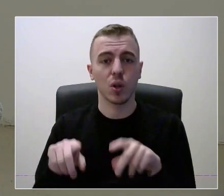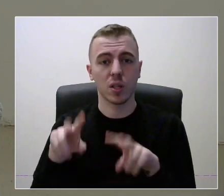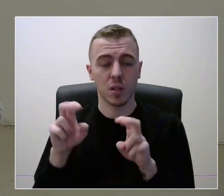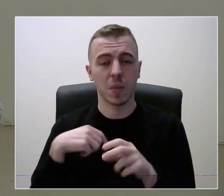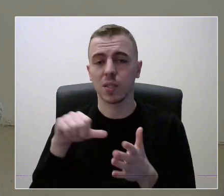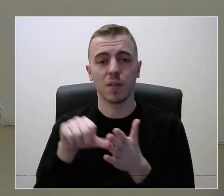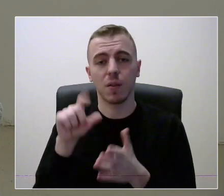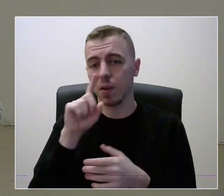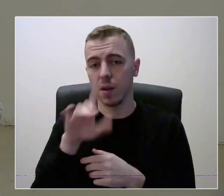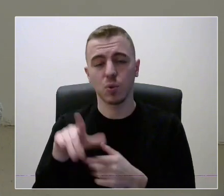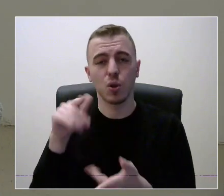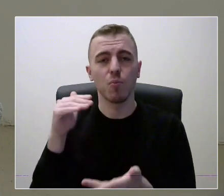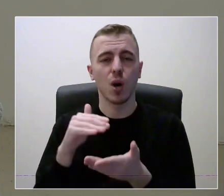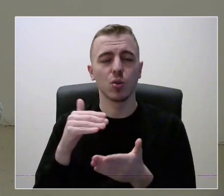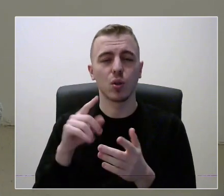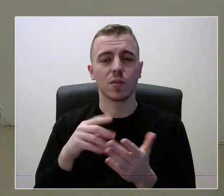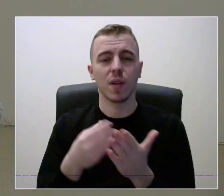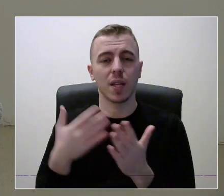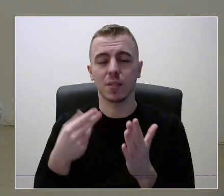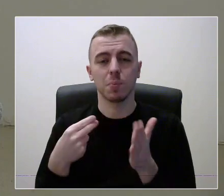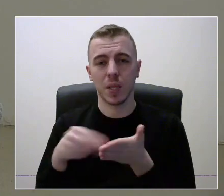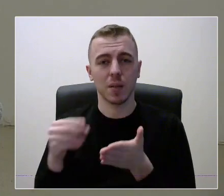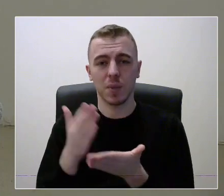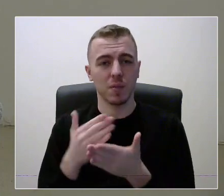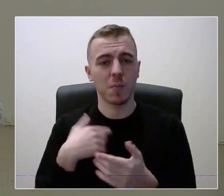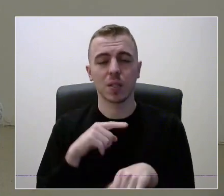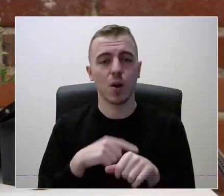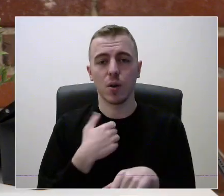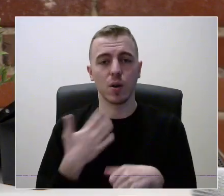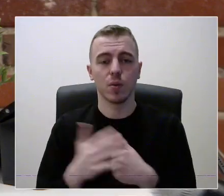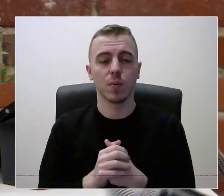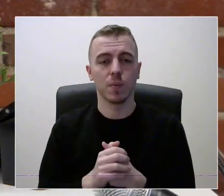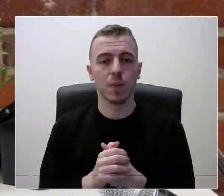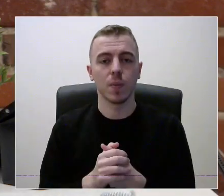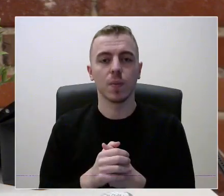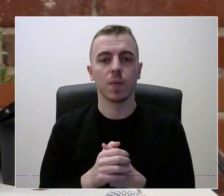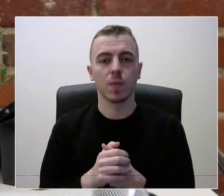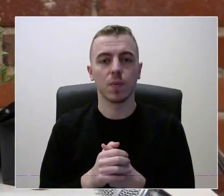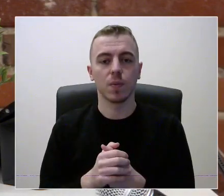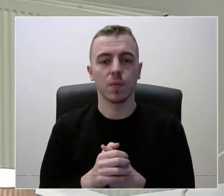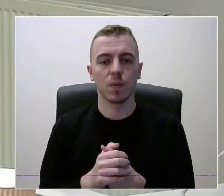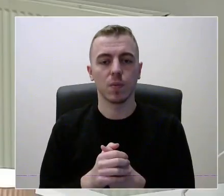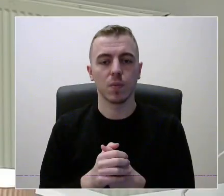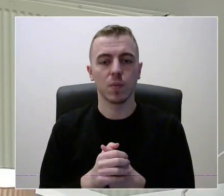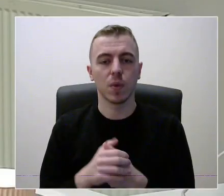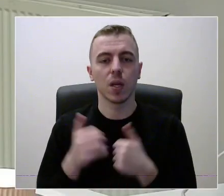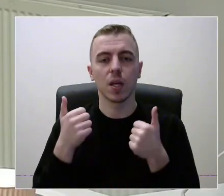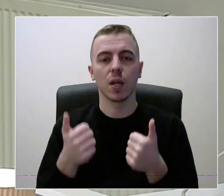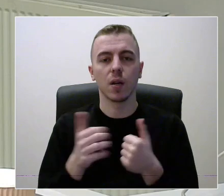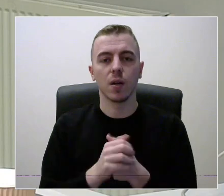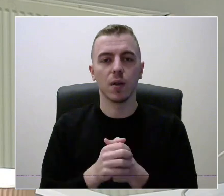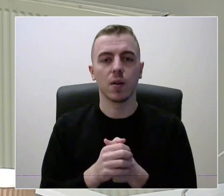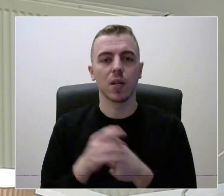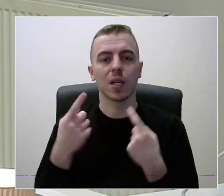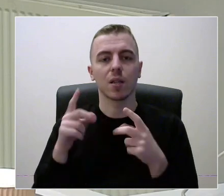tai yra mažos vietės pirkimas, mums tiesiog mes neturim laiko ir taip toliau. Gerai. Jo, bet mes tada kitų temų